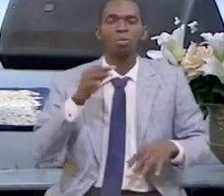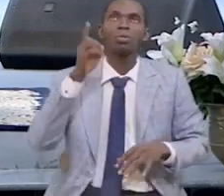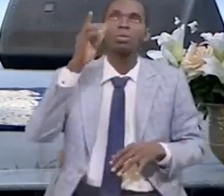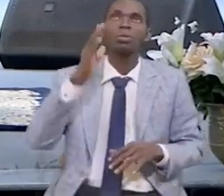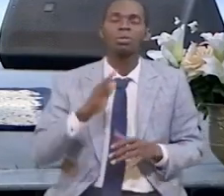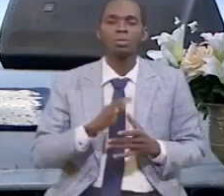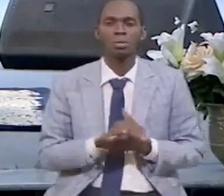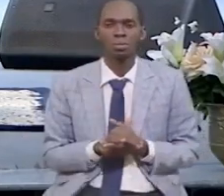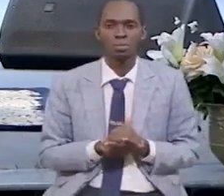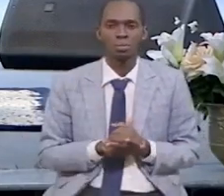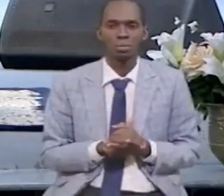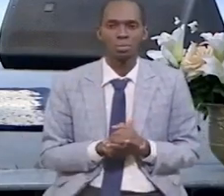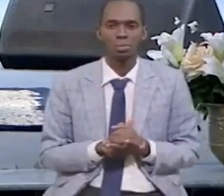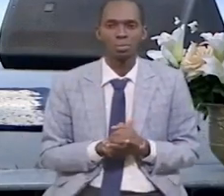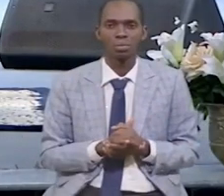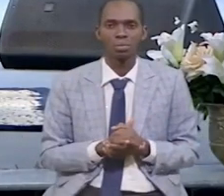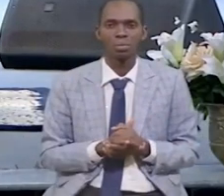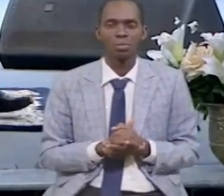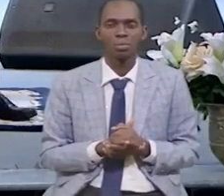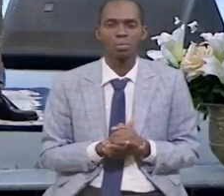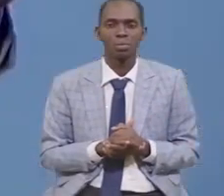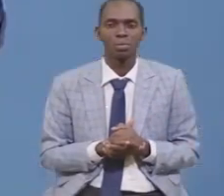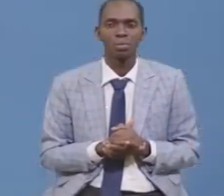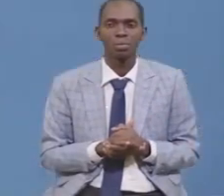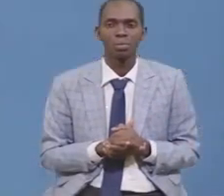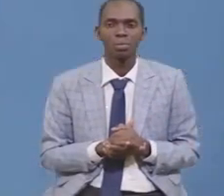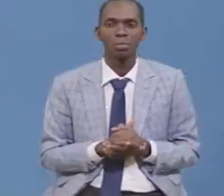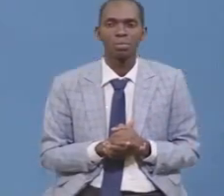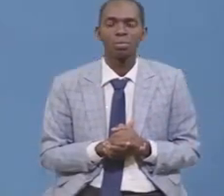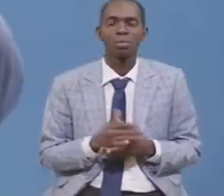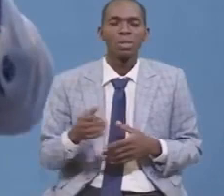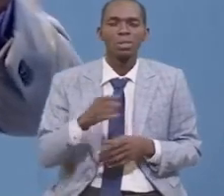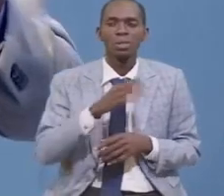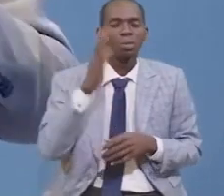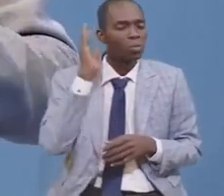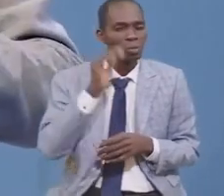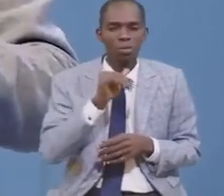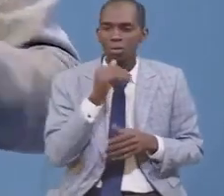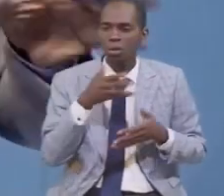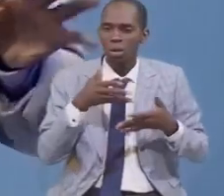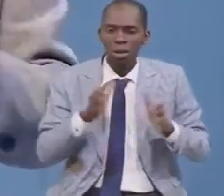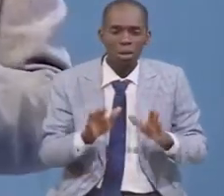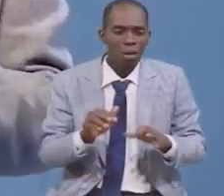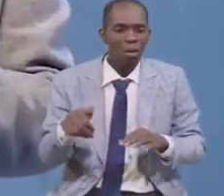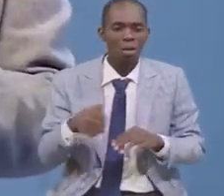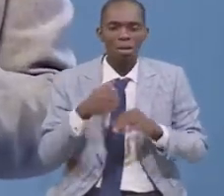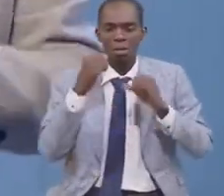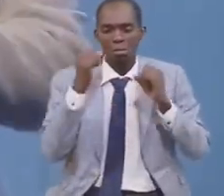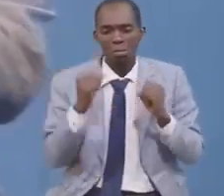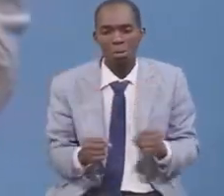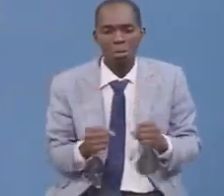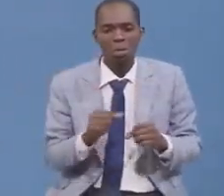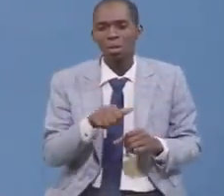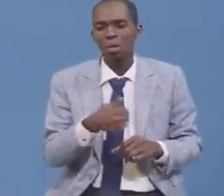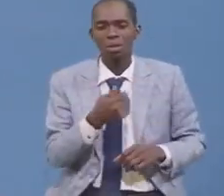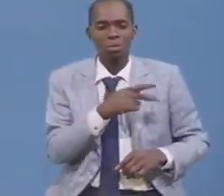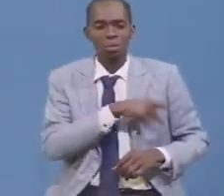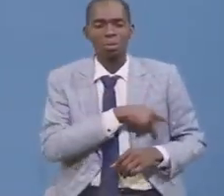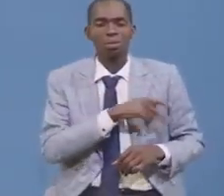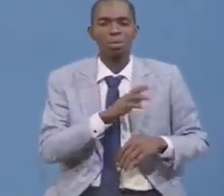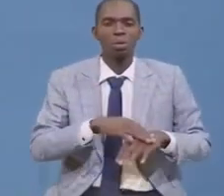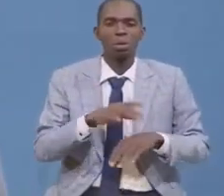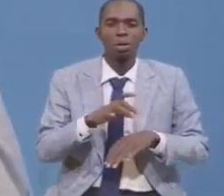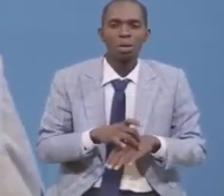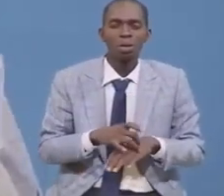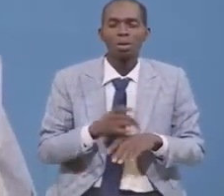ఎట్టి ఆలోచనను కూడా వారు ఏమాత్రం లెక్క చేయలేదు. They will not allow any power, any personality on earth or anywhere